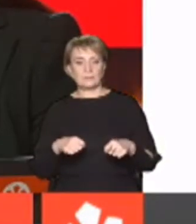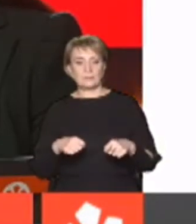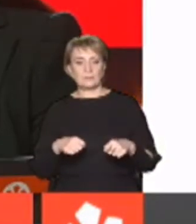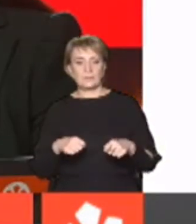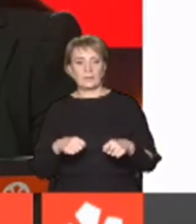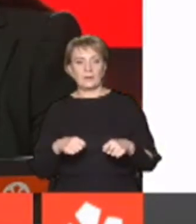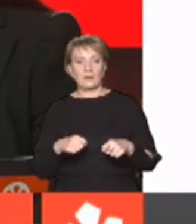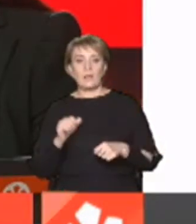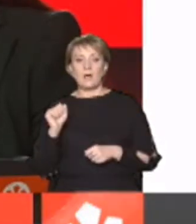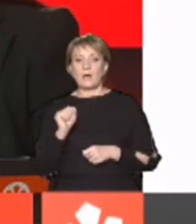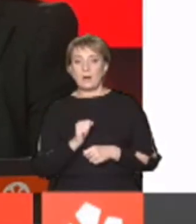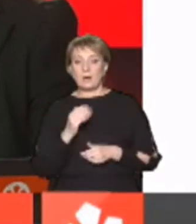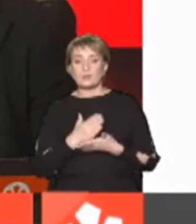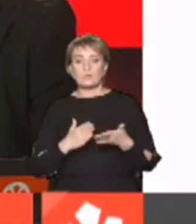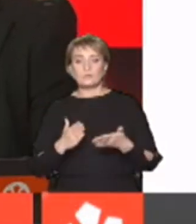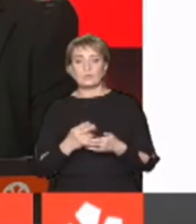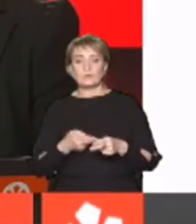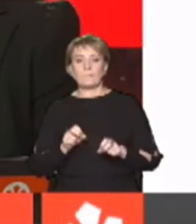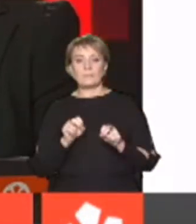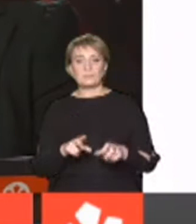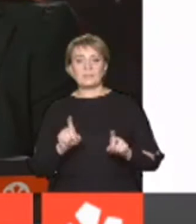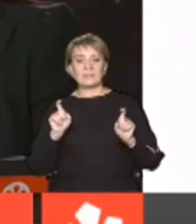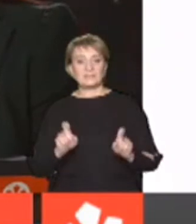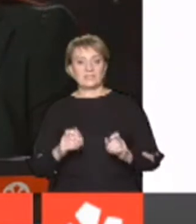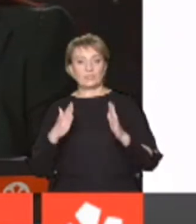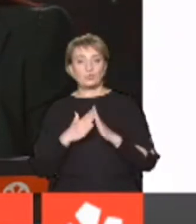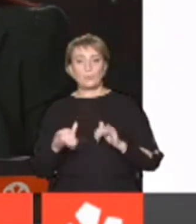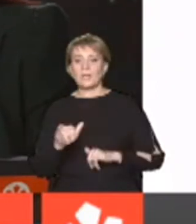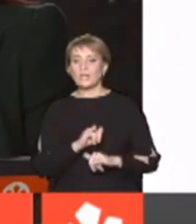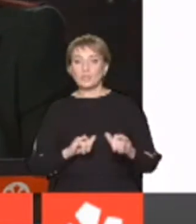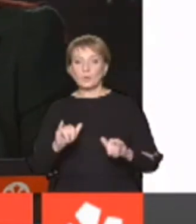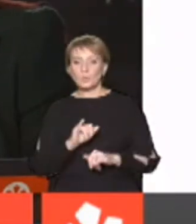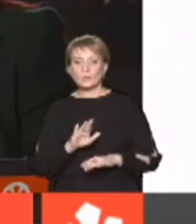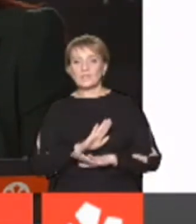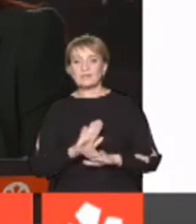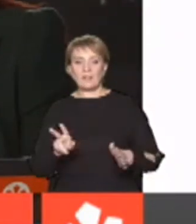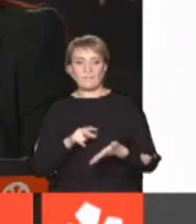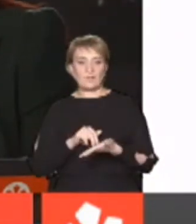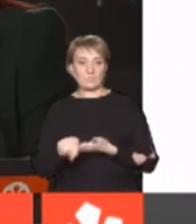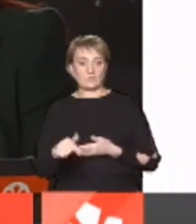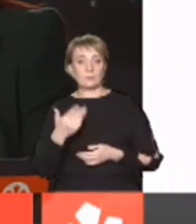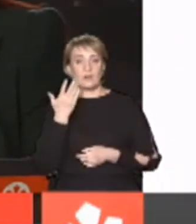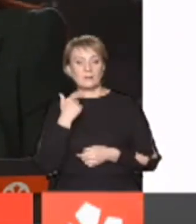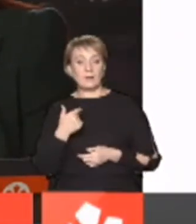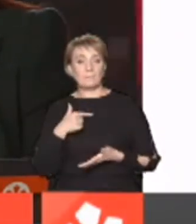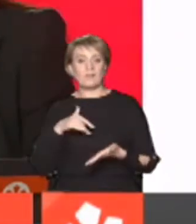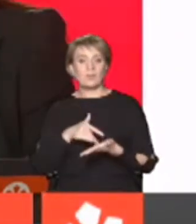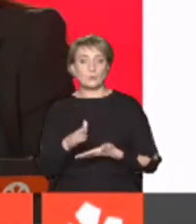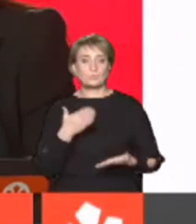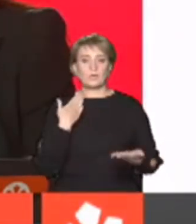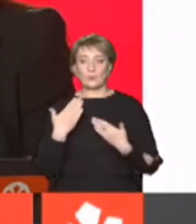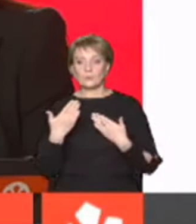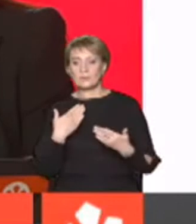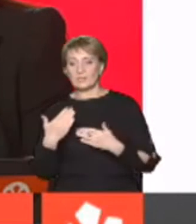ймовірність. Абсолютно безпечно сидіти вдома і нікуди не виходити. Щойно ми виходимо, щойно ми контактуємо